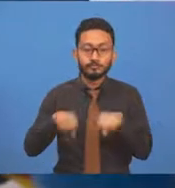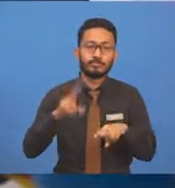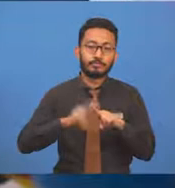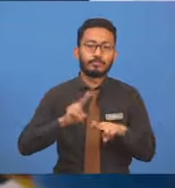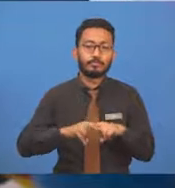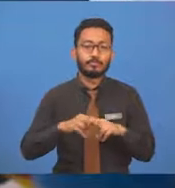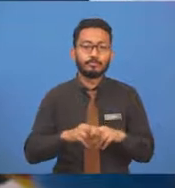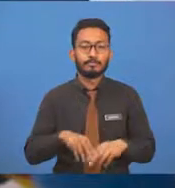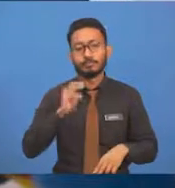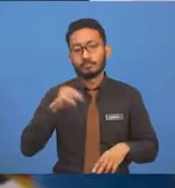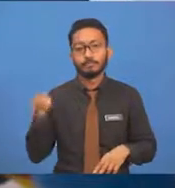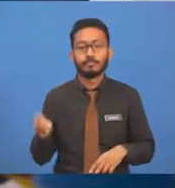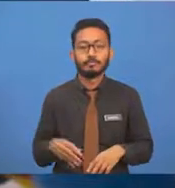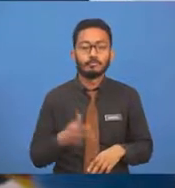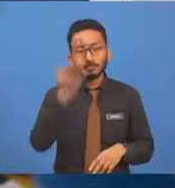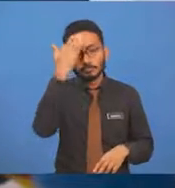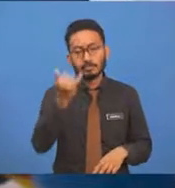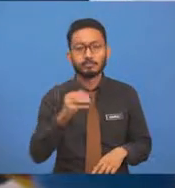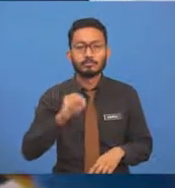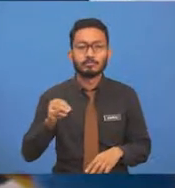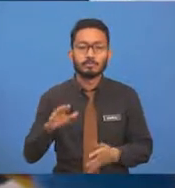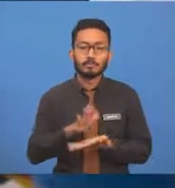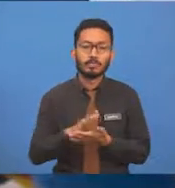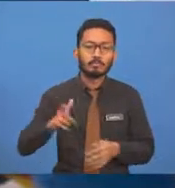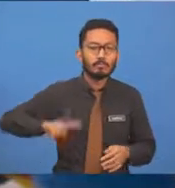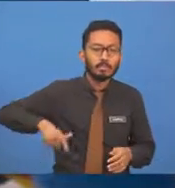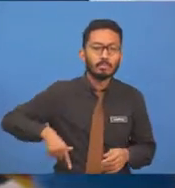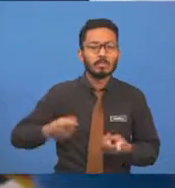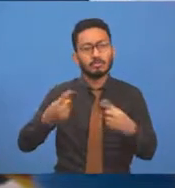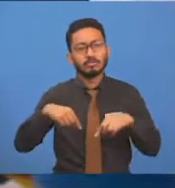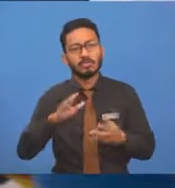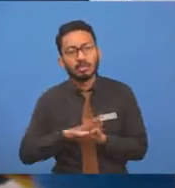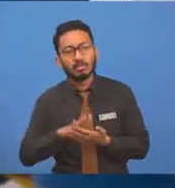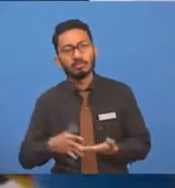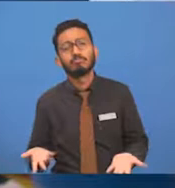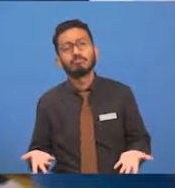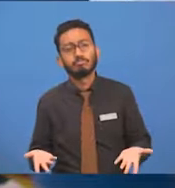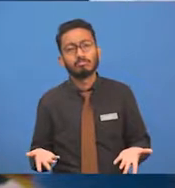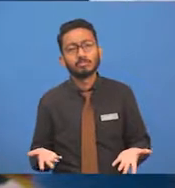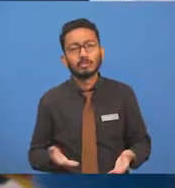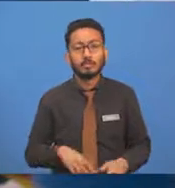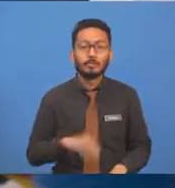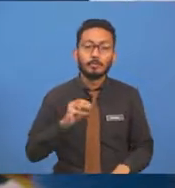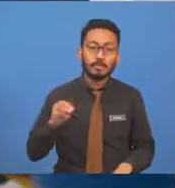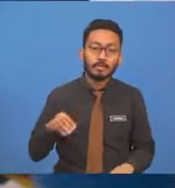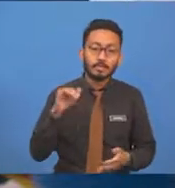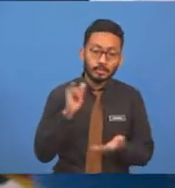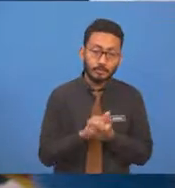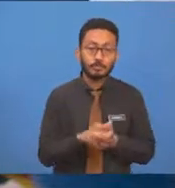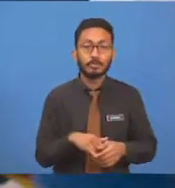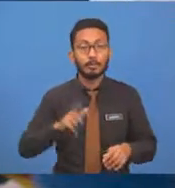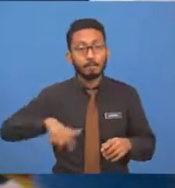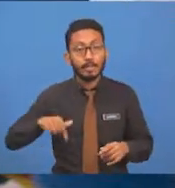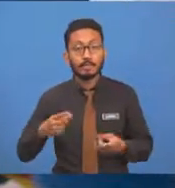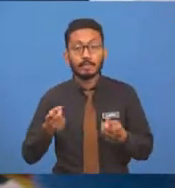Murid-murid, kenapa murid itu lambat datang ke sekolah? Ya, murid itu lambat datang ke sekolah kerana